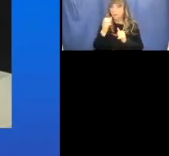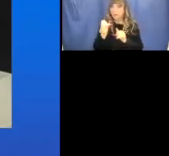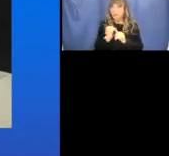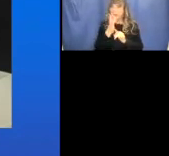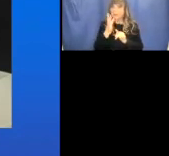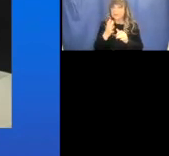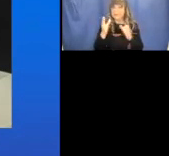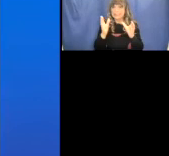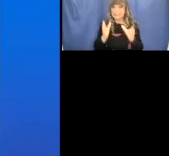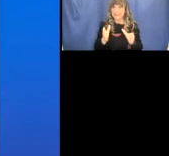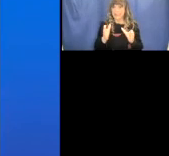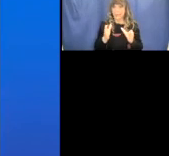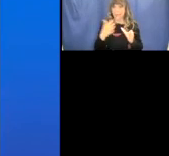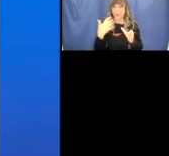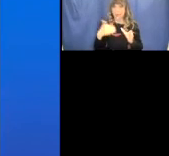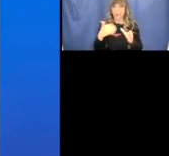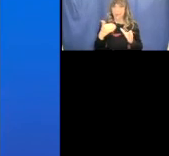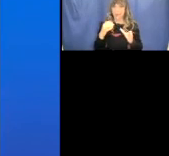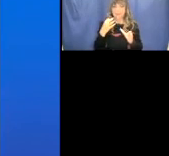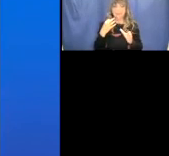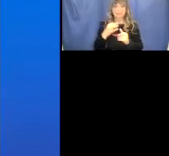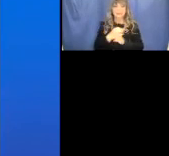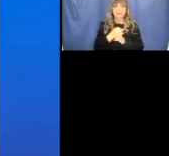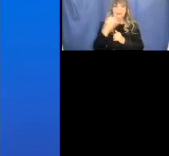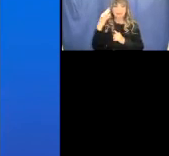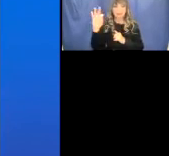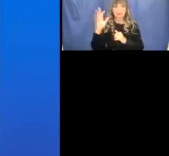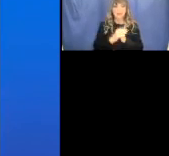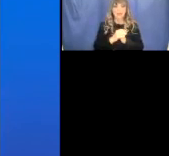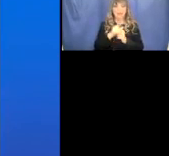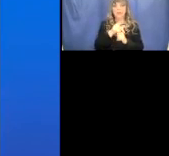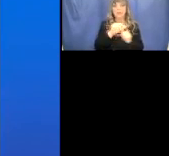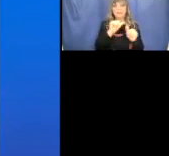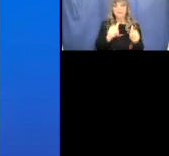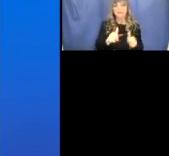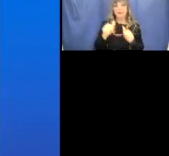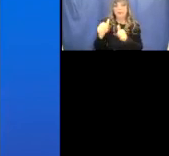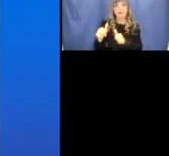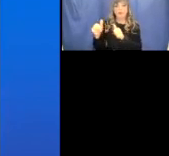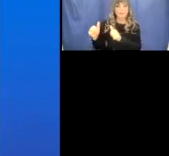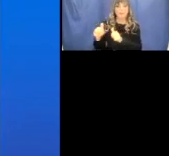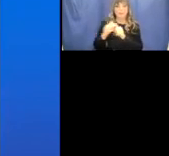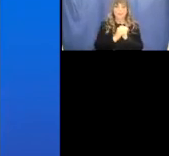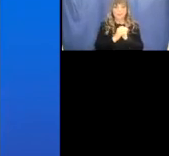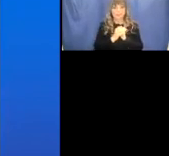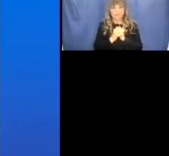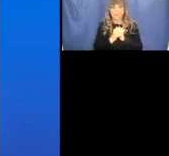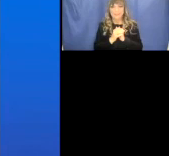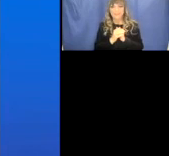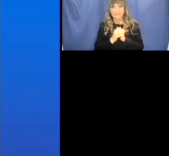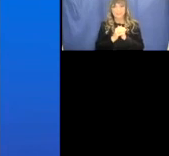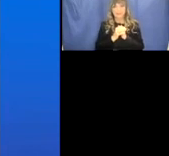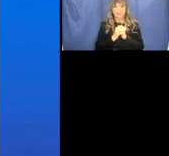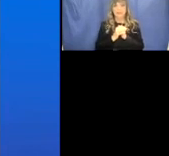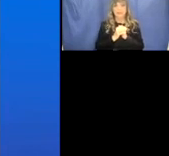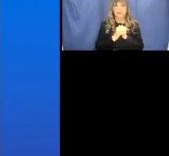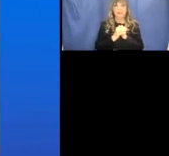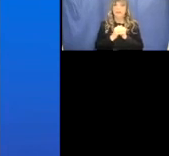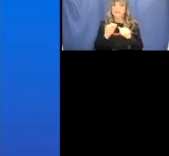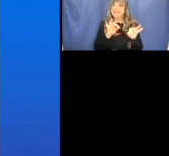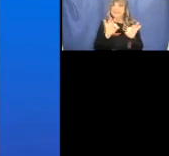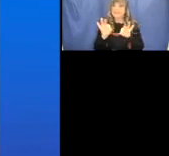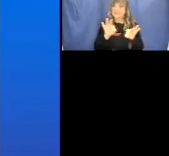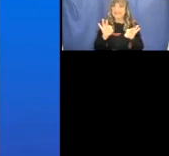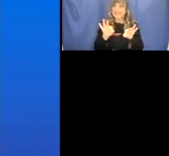straordinario naturalmente queste invece sono le forme del dl del sistema